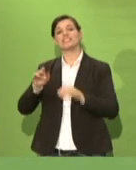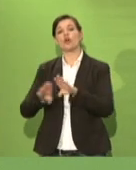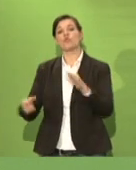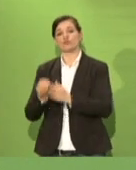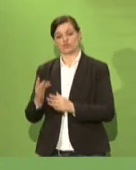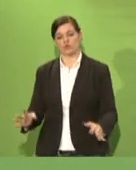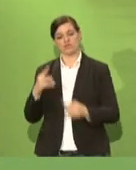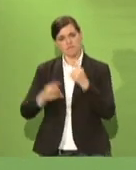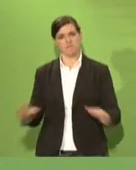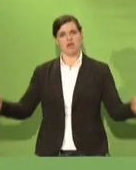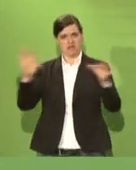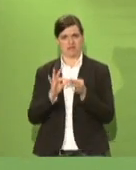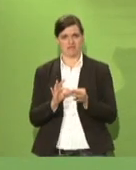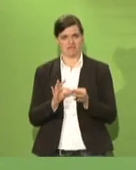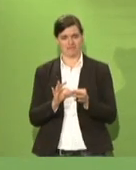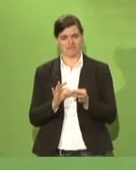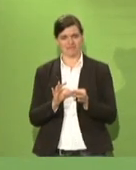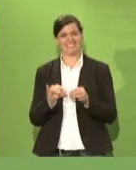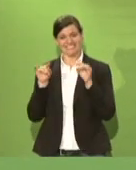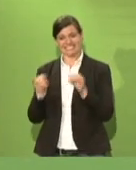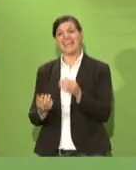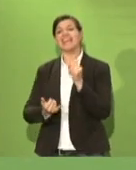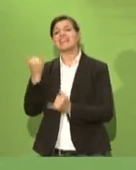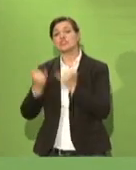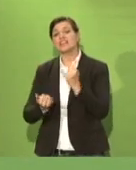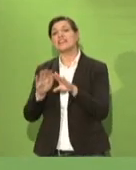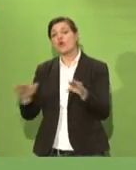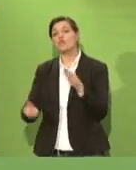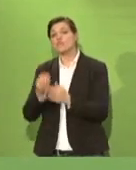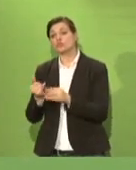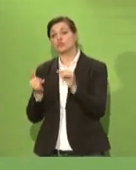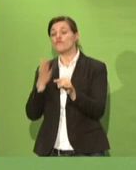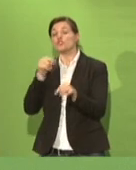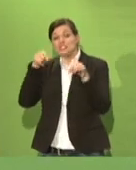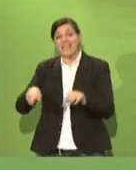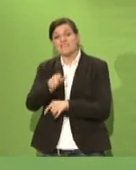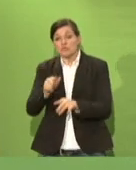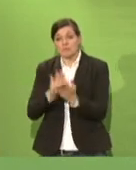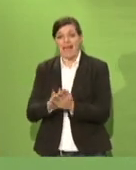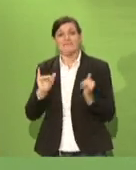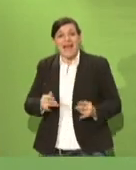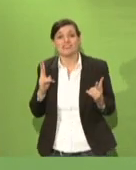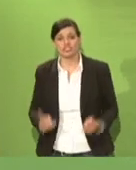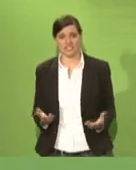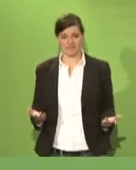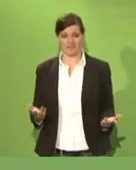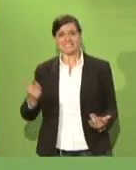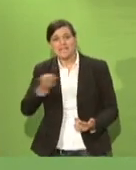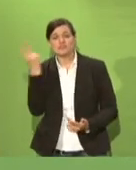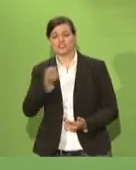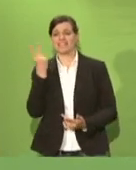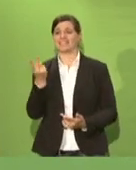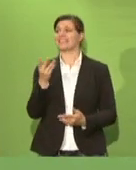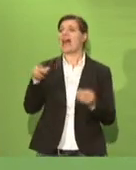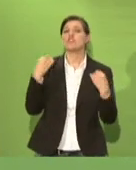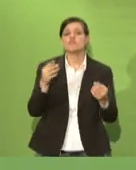Grundproduktion. Und wir wollen diese industrielle Grundproduktion in Nordrhein-Westfalen halten, selbstverständlich. Ob das Aluminium ist, ob das Stahl